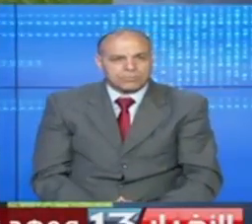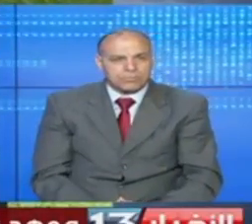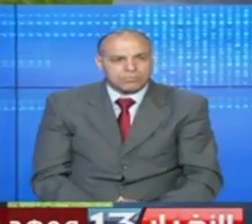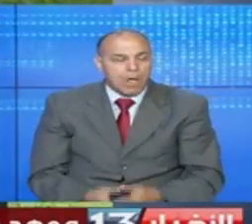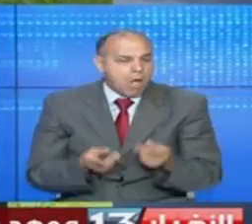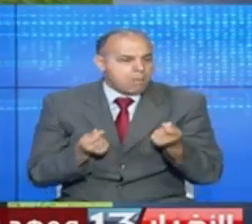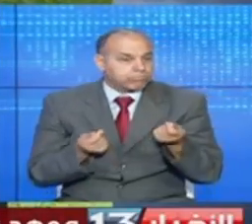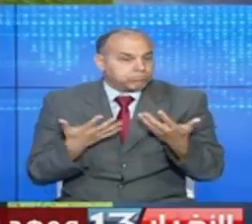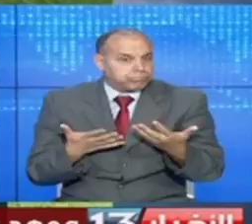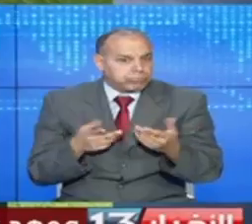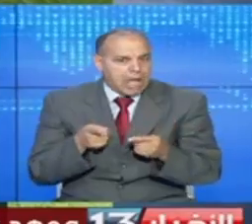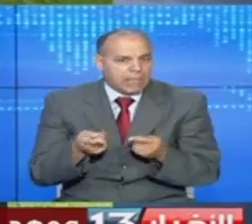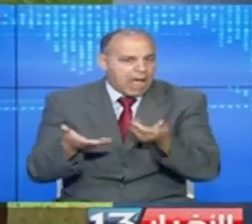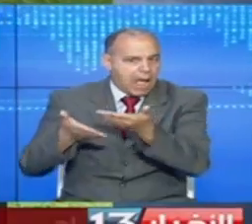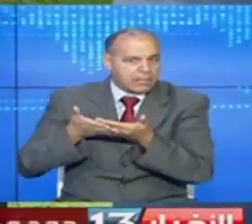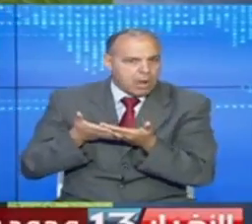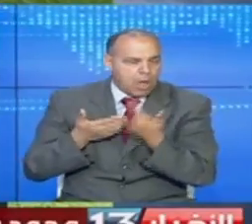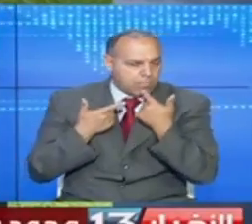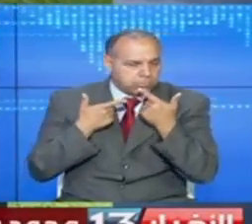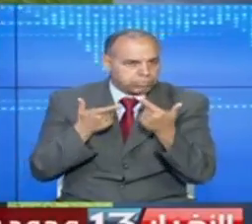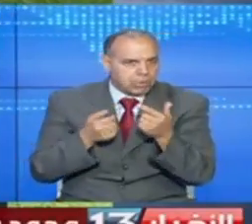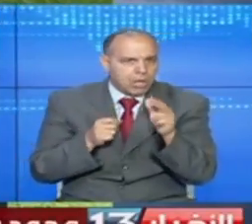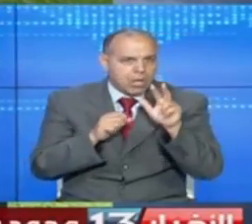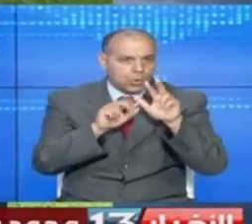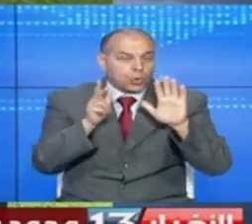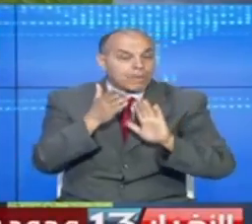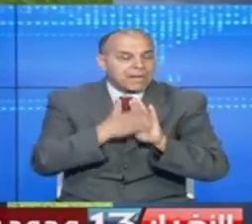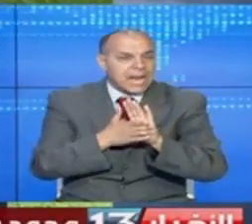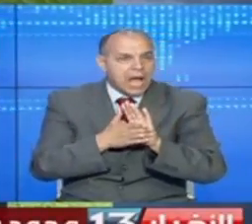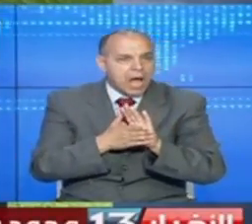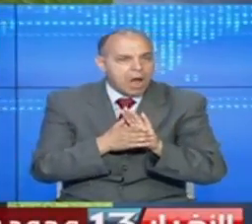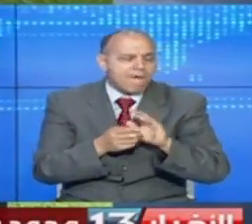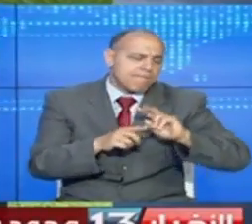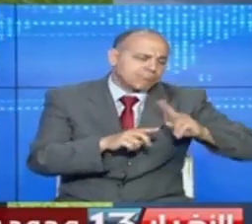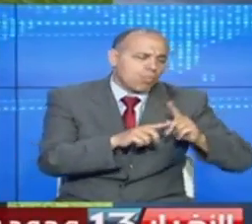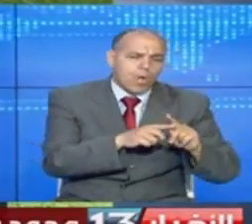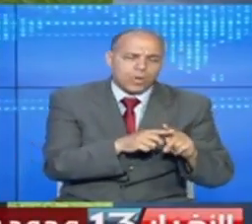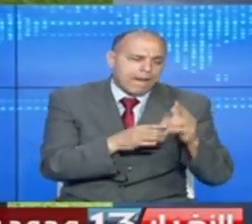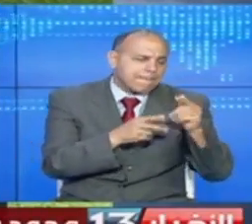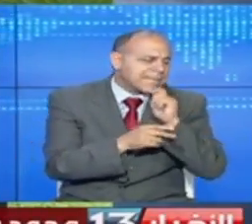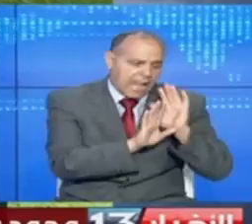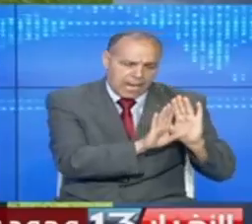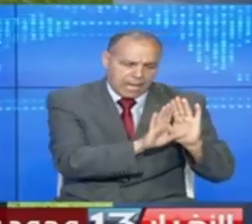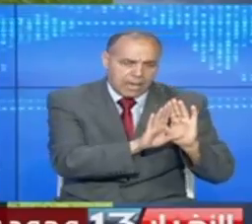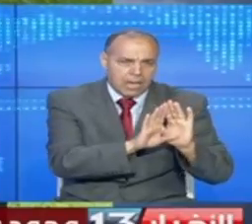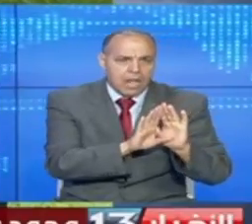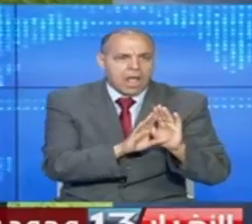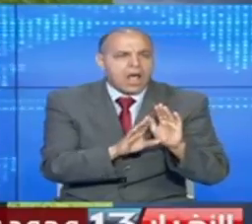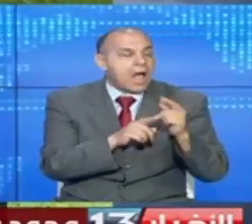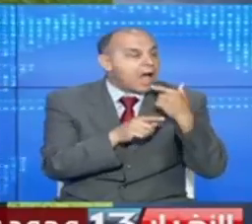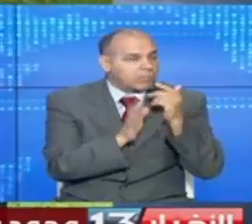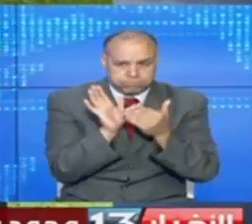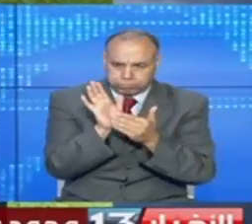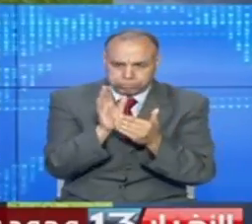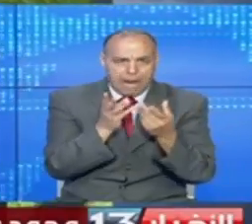القيمة هذه اللي نحن أعلننا عليها 38 مليار تخفي قيمة أخرى ما حسبناهاش اللي هي خدمات